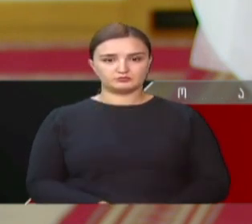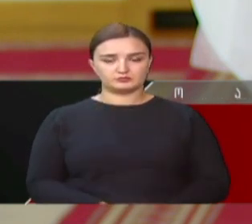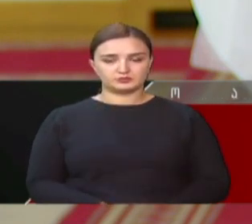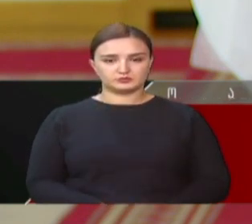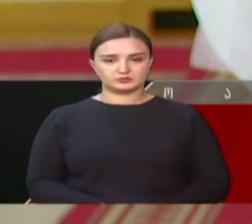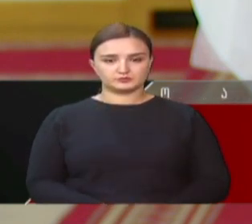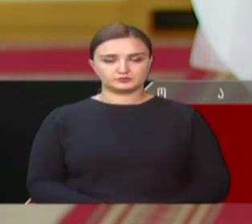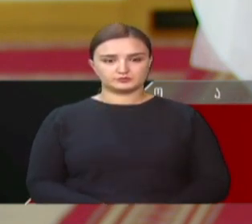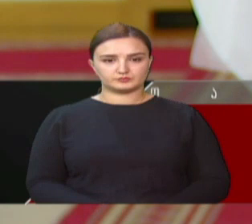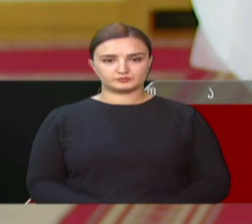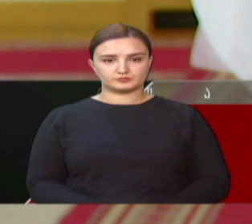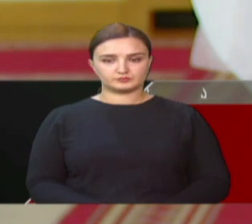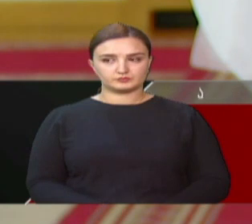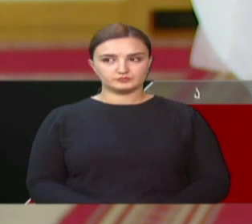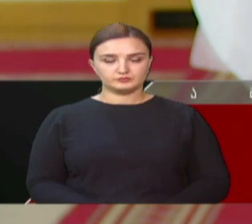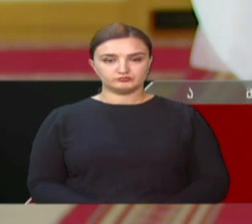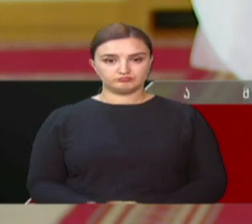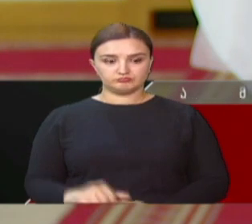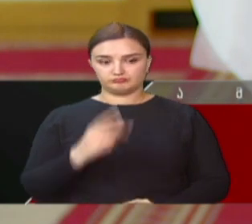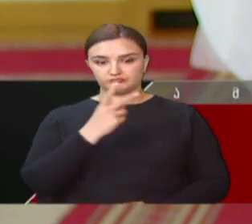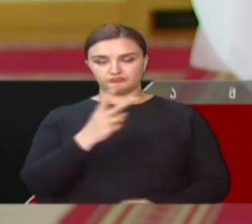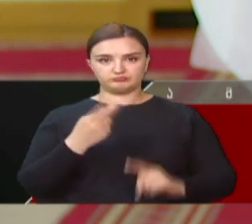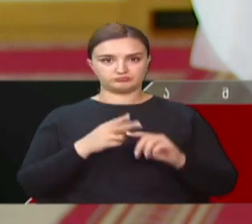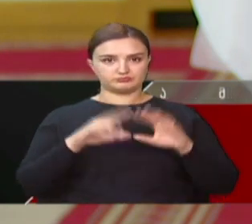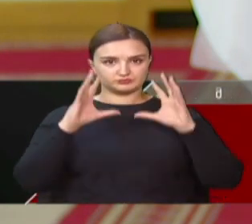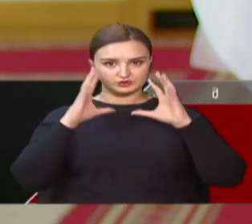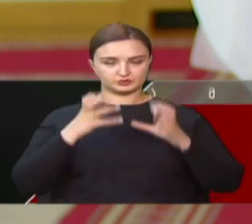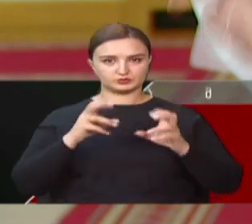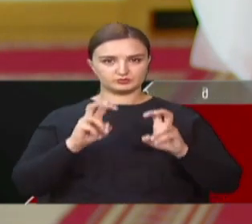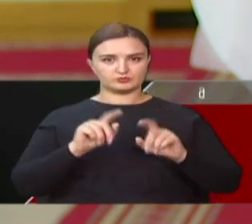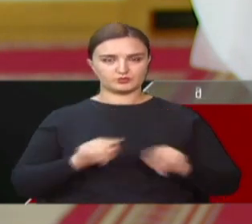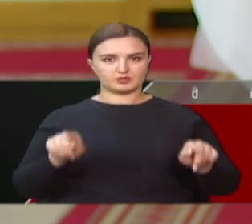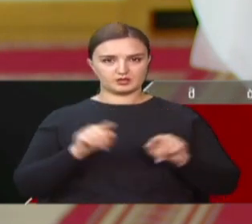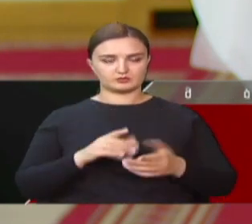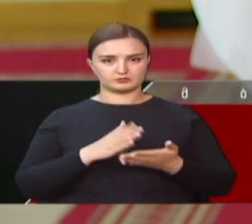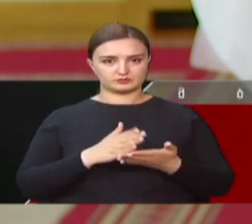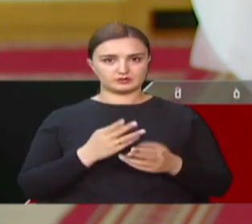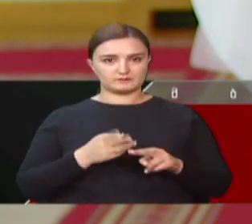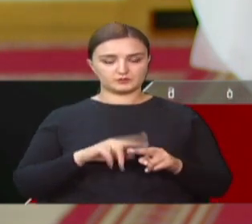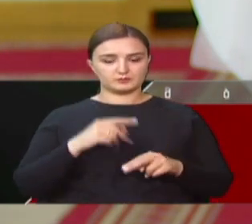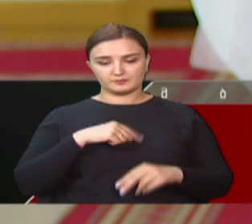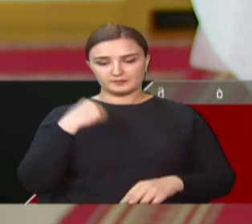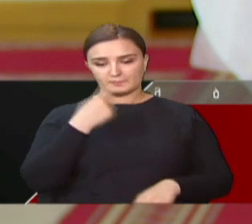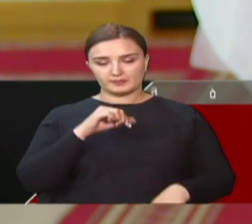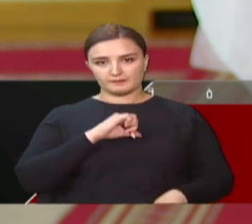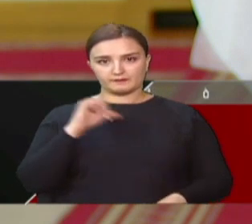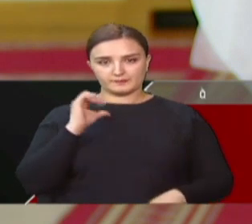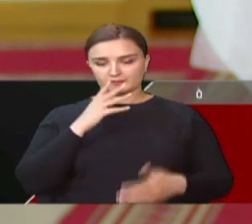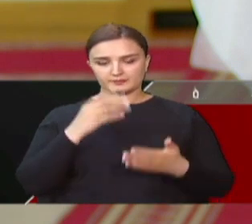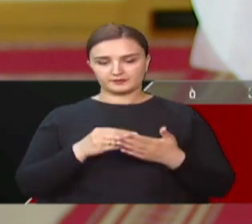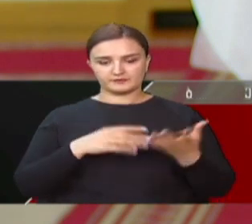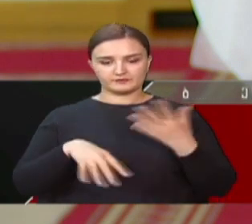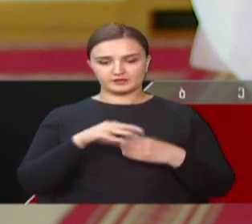და დაინახავთ, ეს მუშაობს, ხო, იმიტომ რომ ძალიან სერიოზული პროპაგანდისტული ველია გაშლილი. ამიტომ მე პირადად აი ყველა